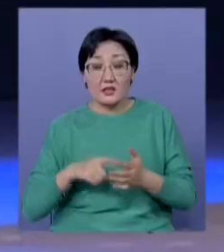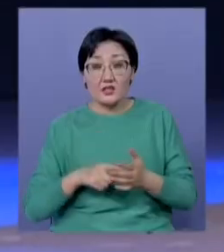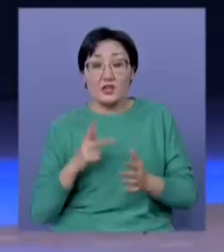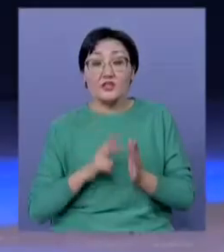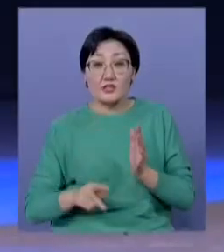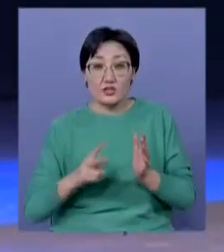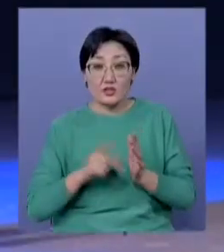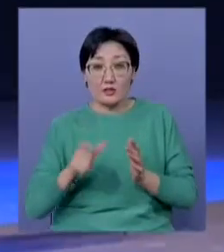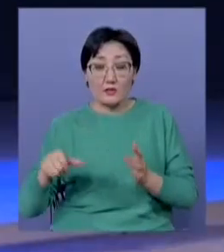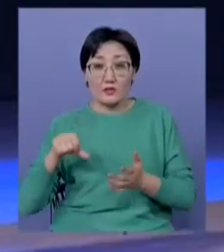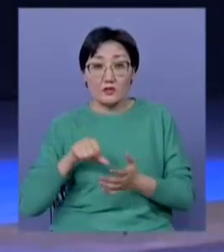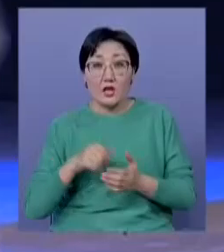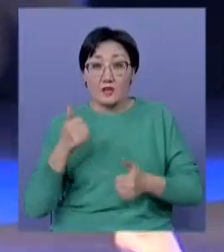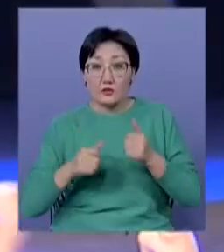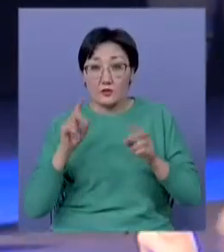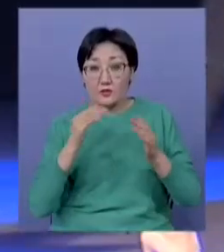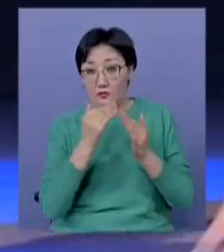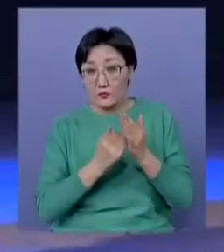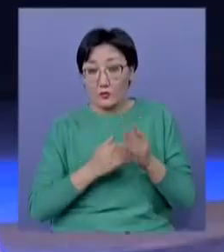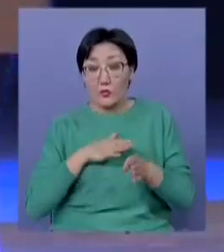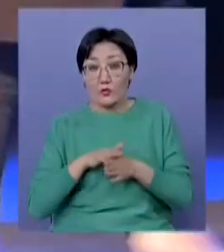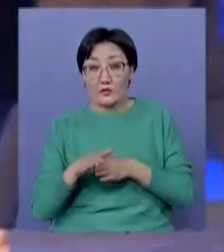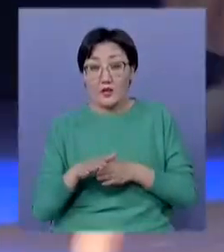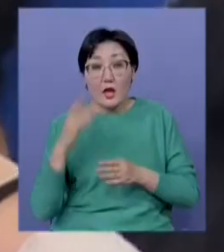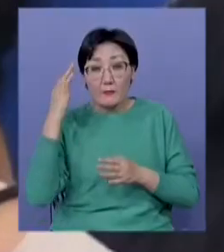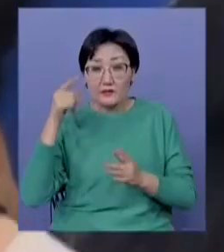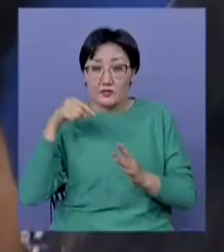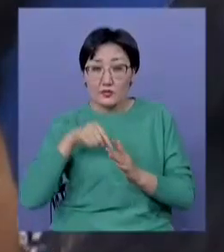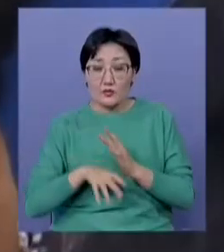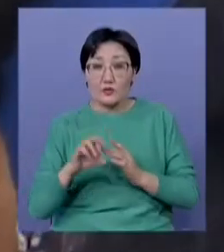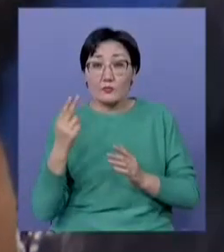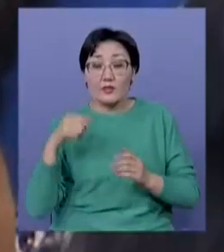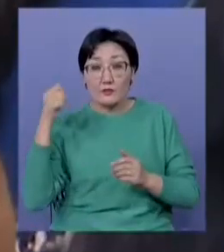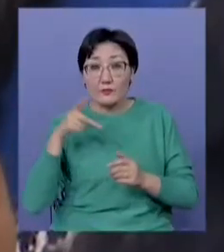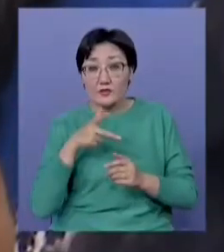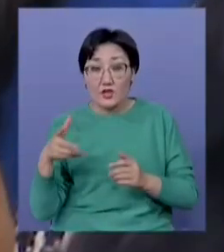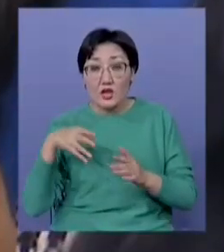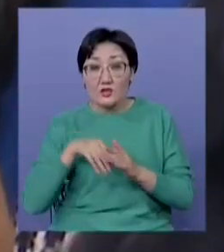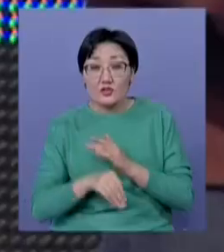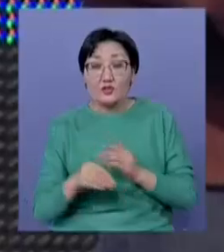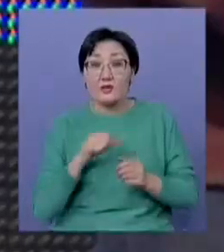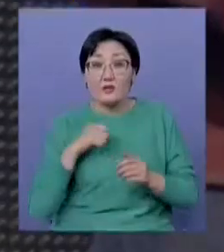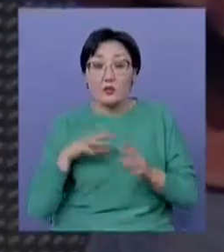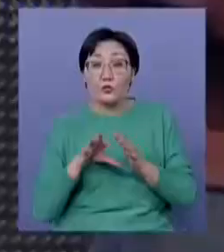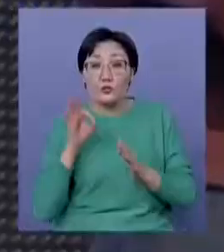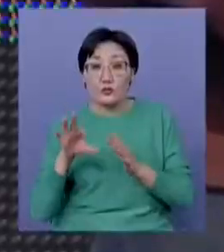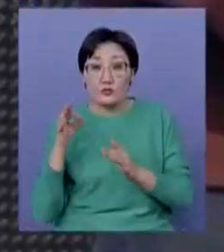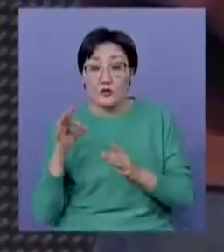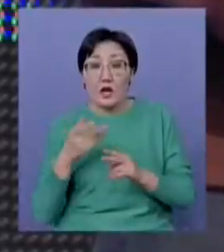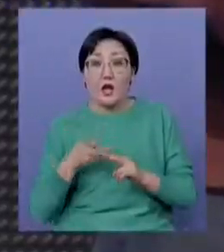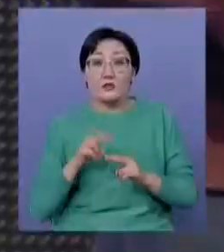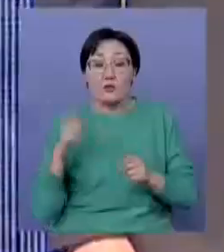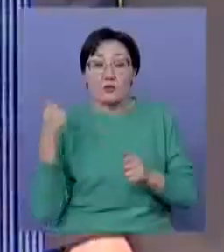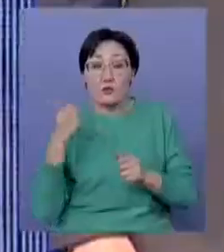адам қатысқан. Сайыс талаптарына сай орындалған және мағынасы терең әлеуметтік бейнероликтердің ішінен ең үздіктері таңдалып,